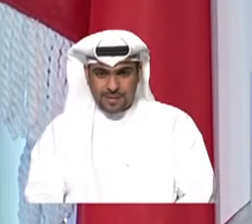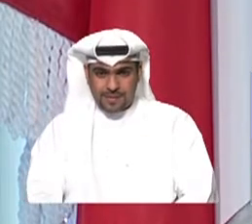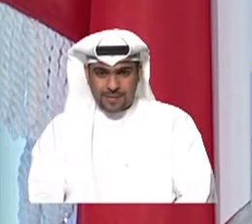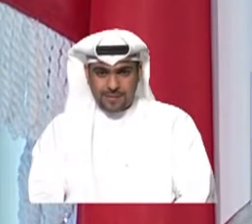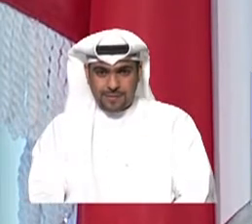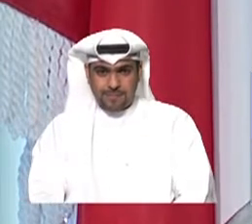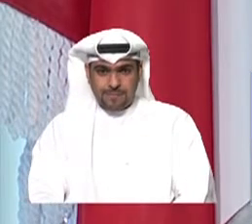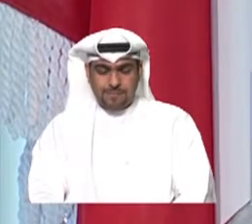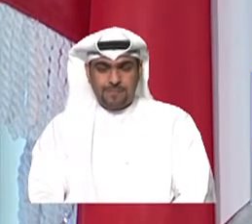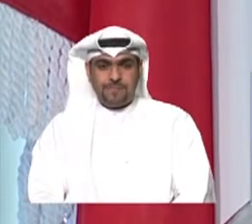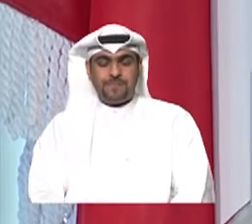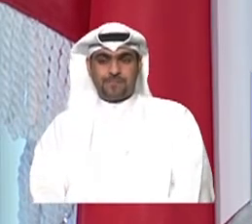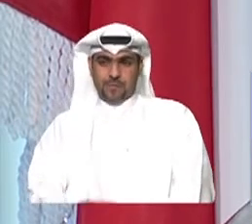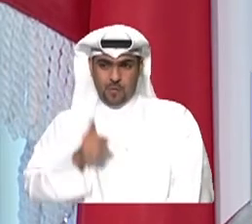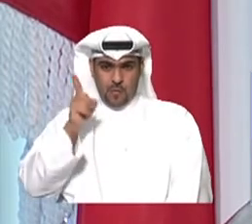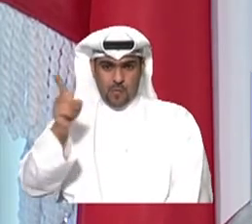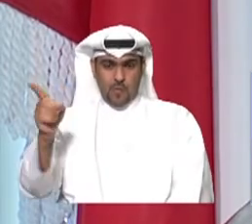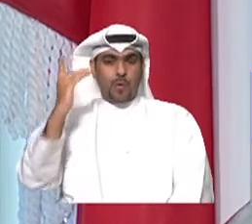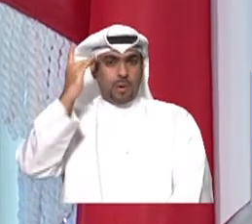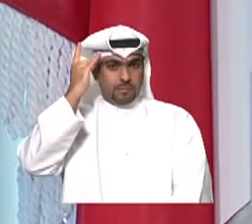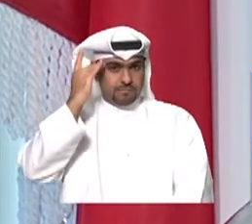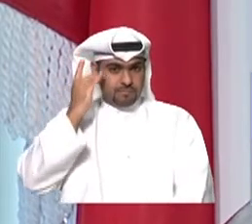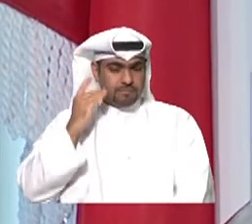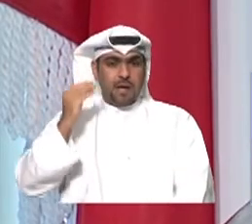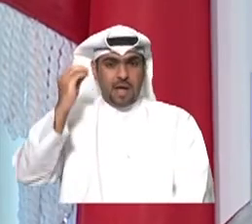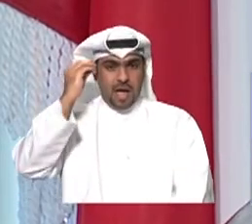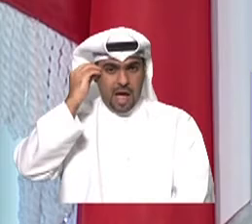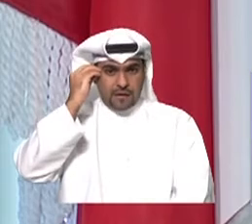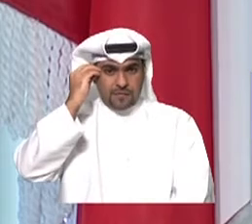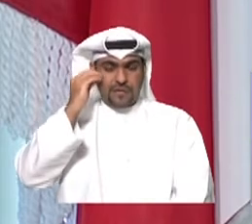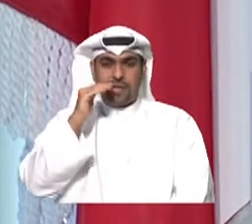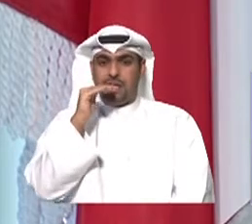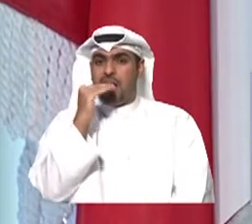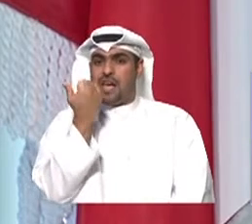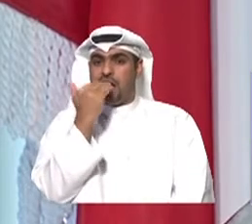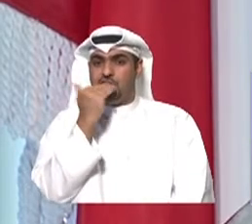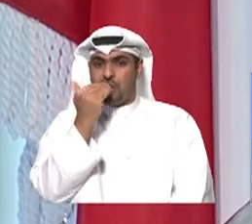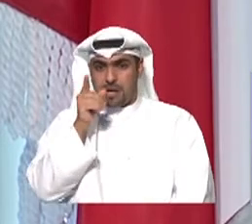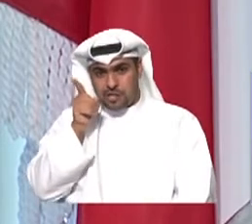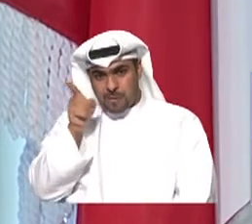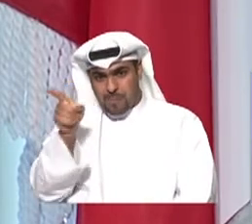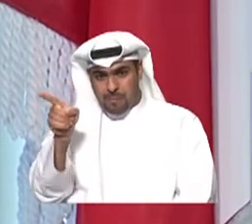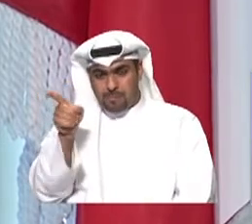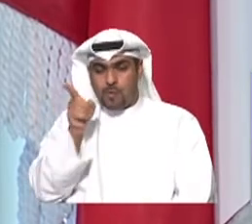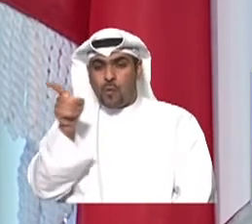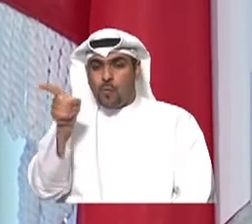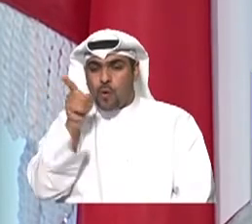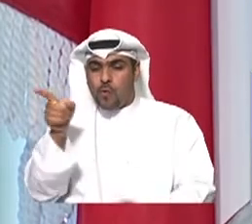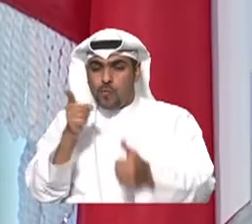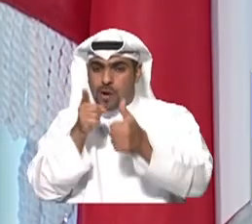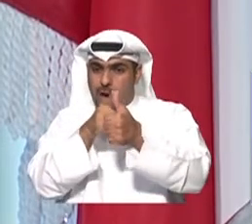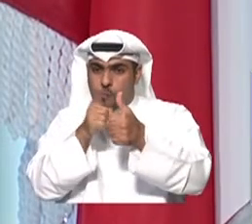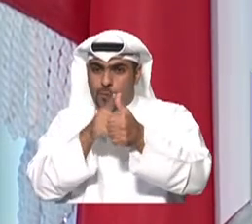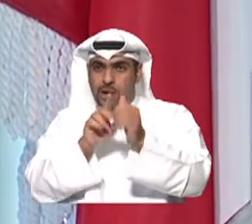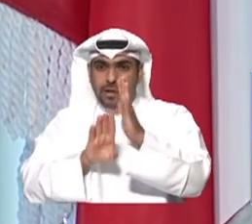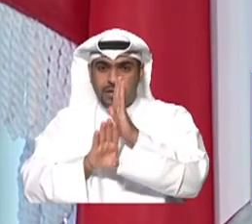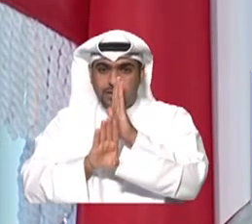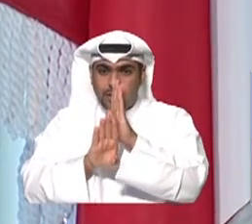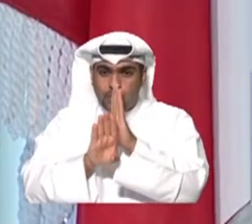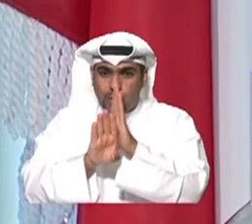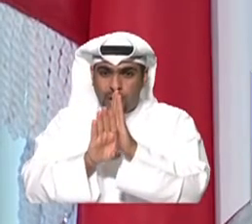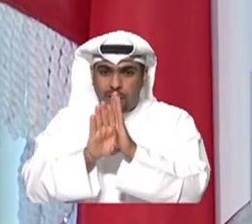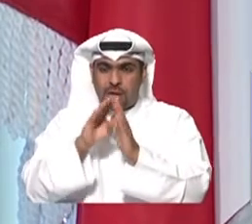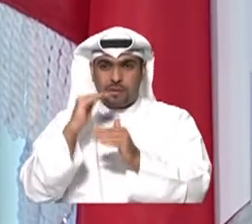قناعة راسخة بأن الشباب هم الأداة الأساسية للتغيير والإنجاز